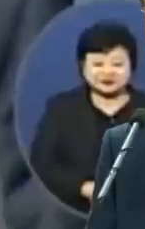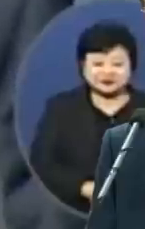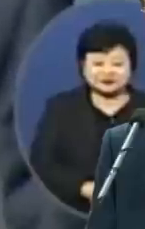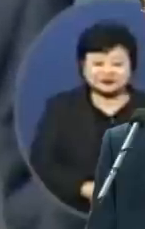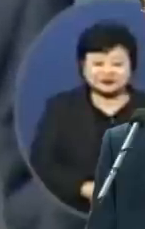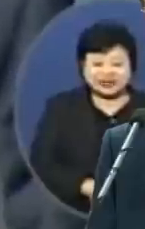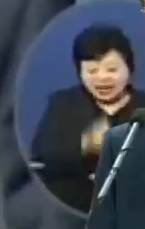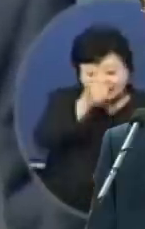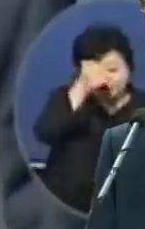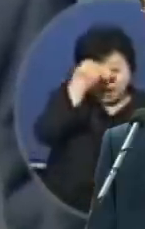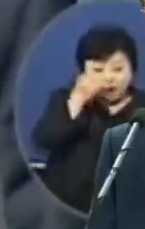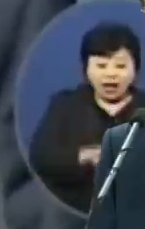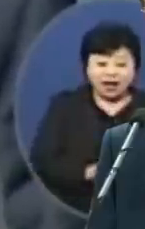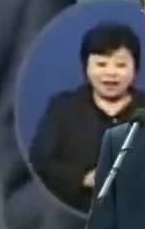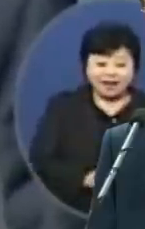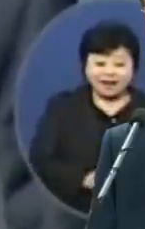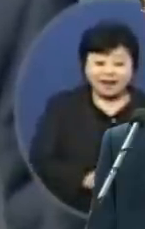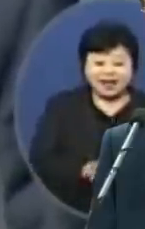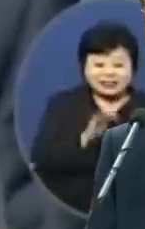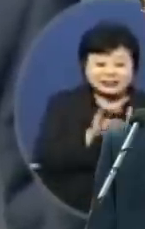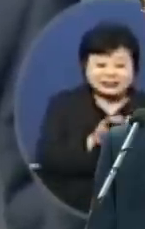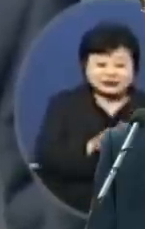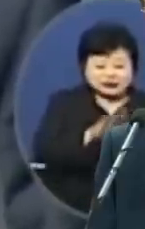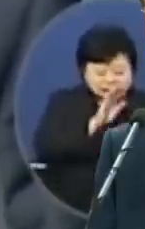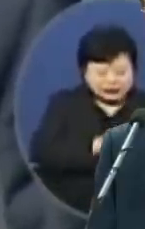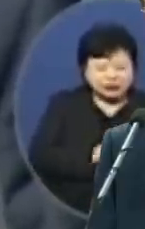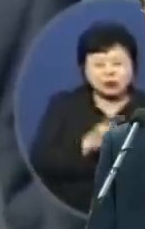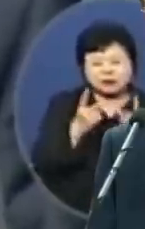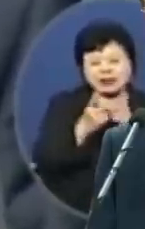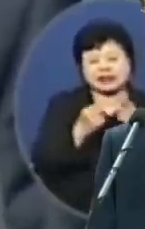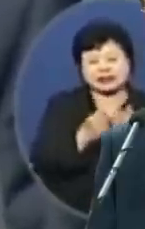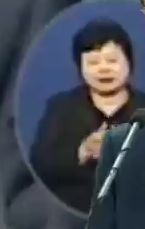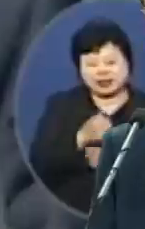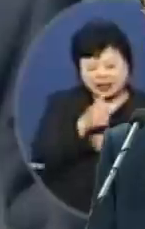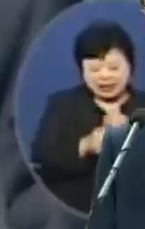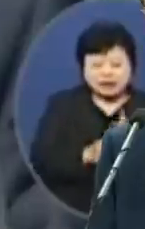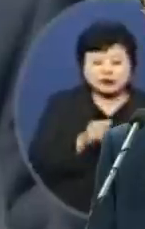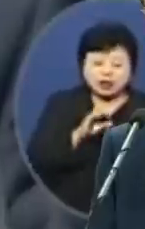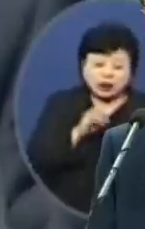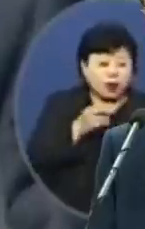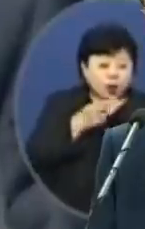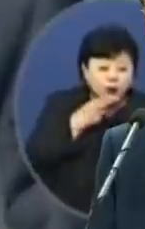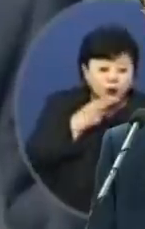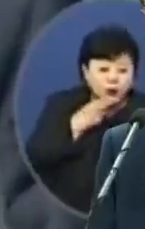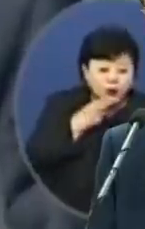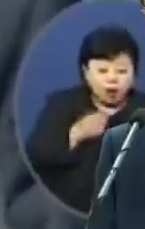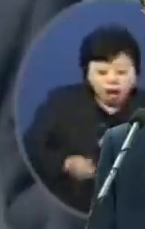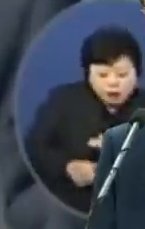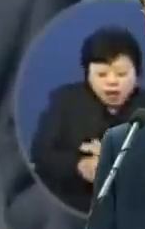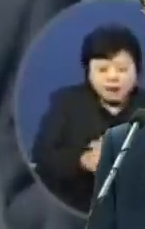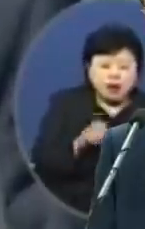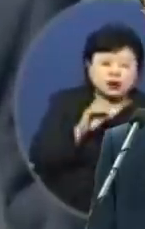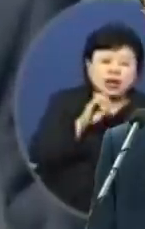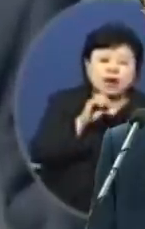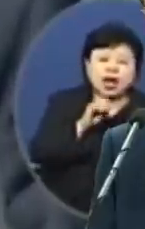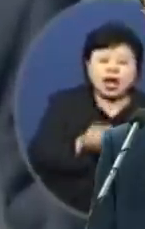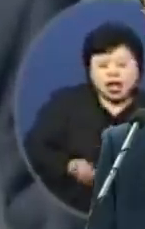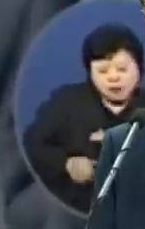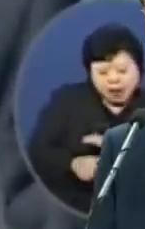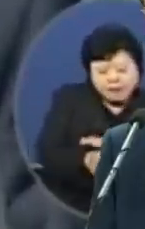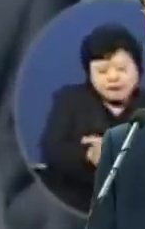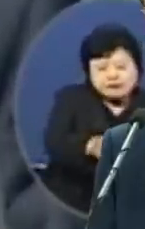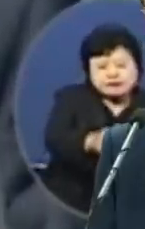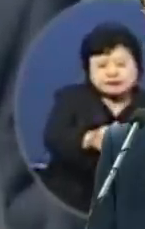그런데 아담과 하와가 친구를 잘못 사귀어서 하나님과 대화하지 않고 뱀과 대화했습니다. 이 뱀이라는 것은